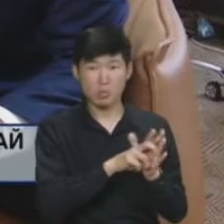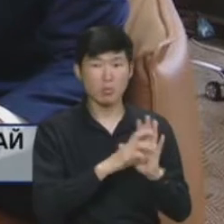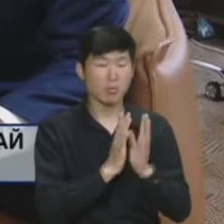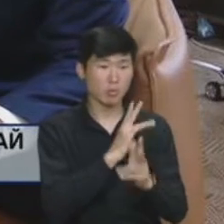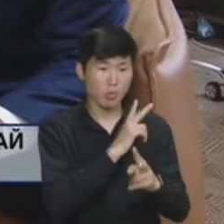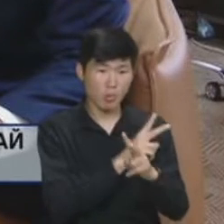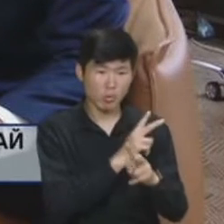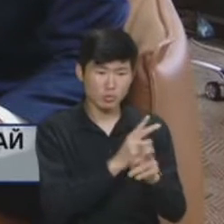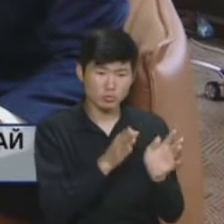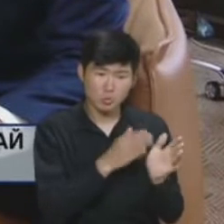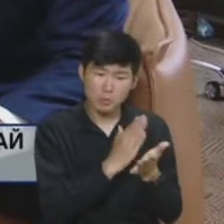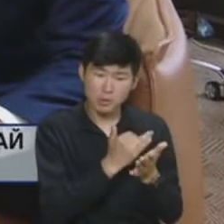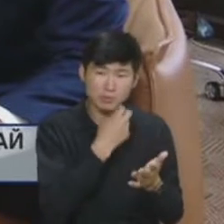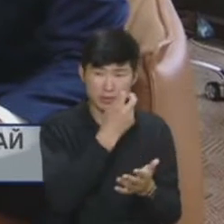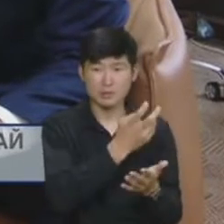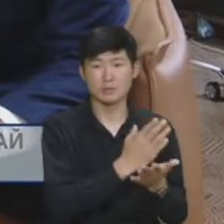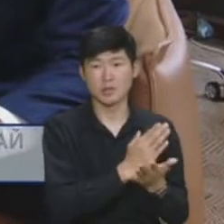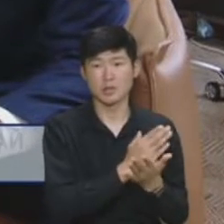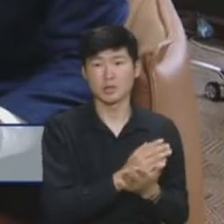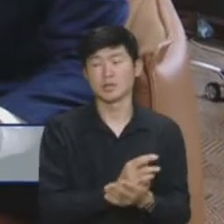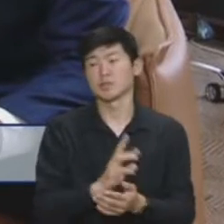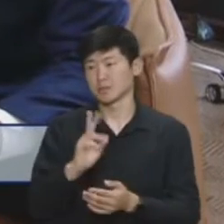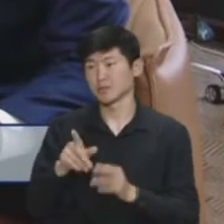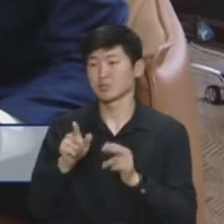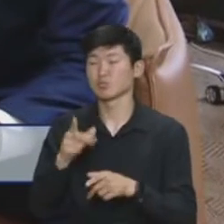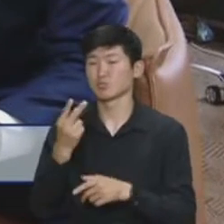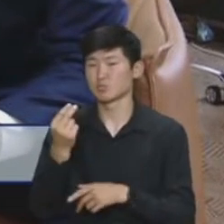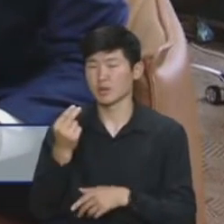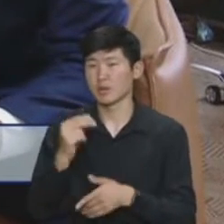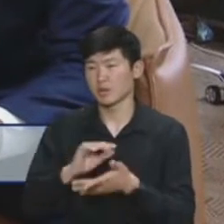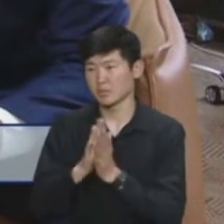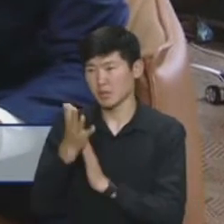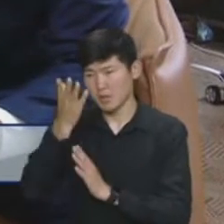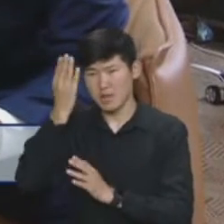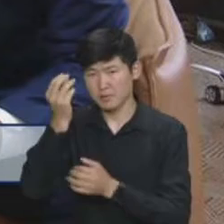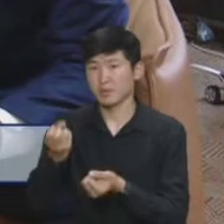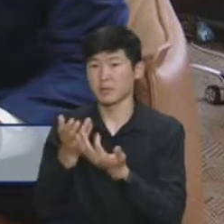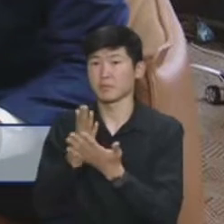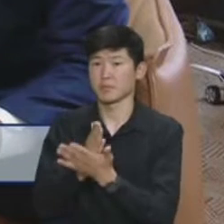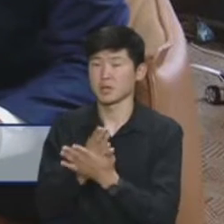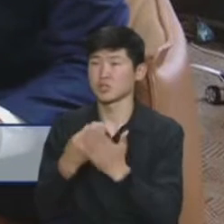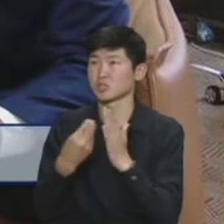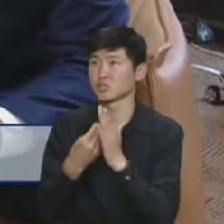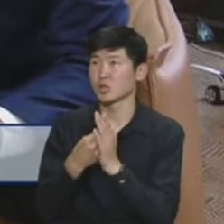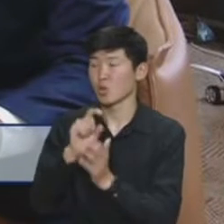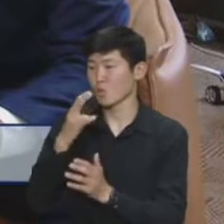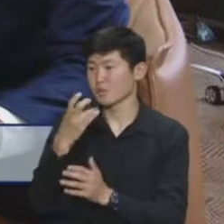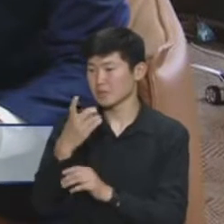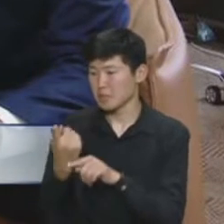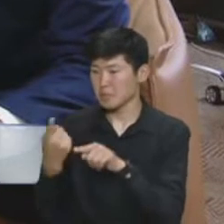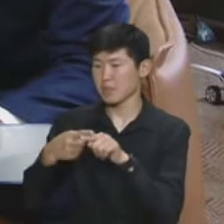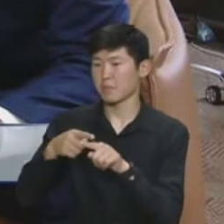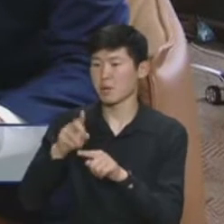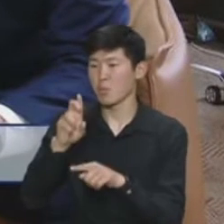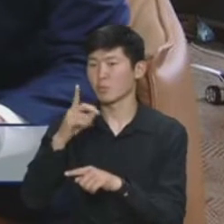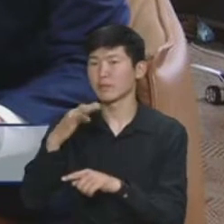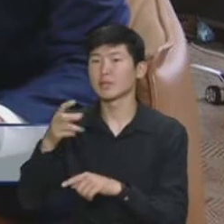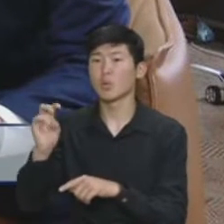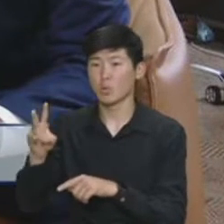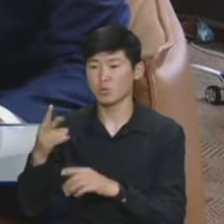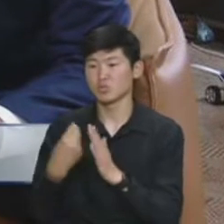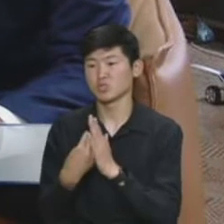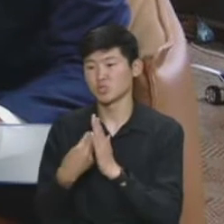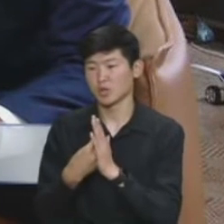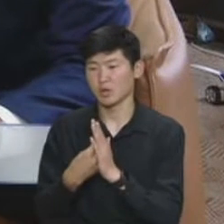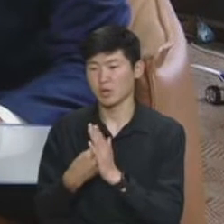юм хуулийн цорхо байгаад нүг шараад байдаг. Яг үнэ наадах чинь бас тодорхой хэмжээнд эрсдэлд учруулж байгаа. Тэг хүнсийн нэмэлт бүтээгдэхүүн гэж яригдаад байдаг шүү дээ.